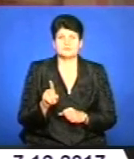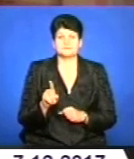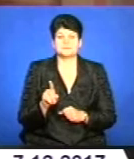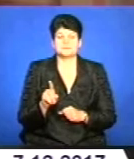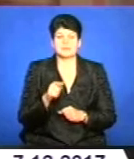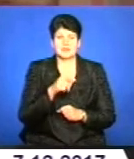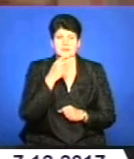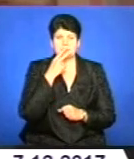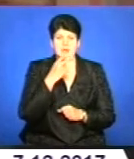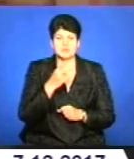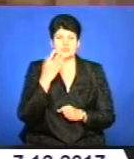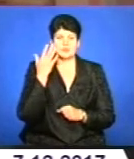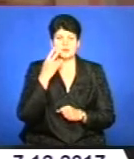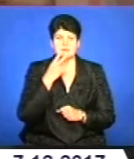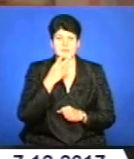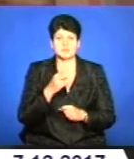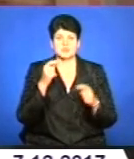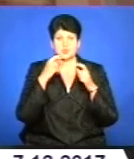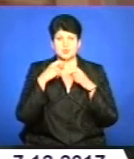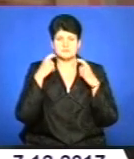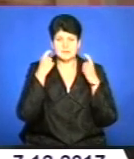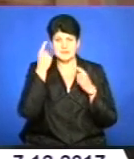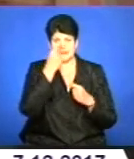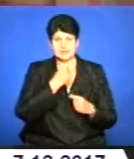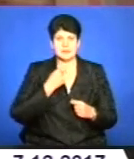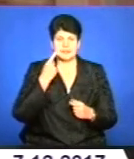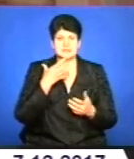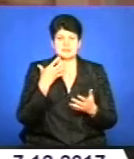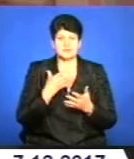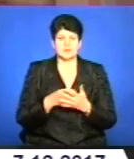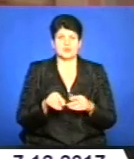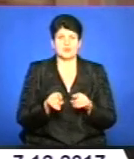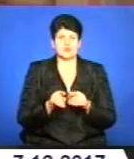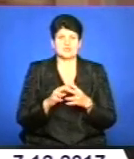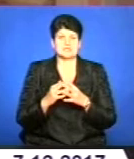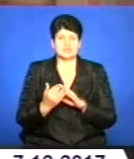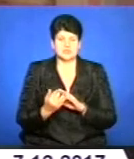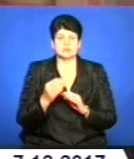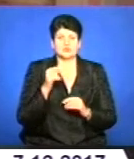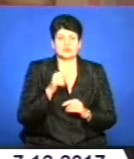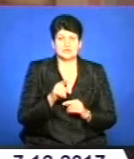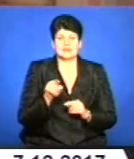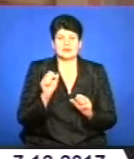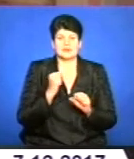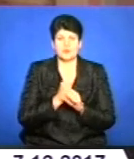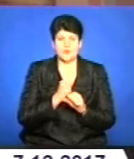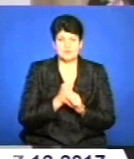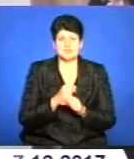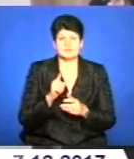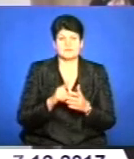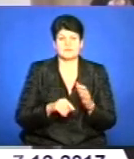ти бачиш, коли ти бачиш усмішнені лиця своїх односельчан, значить тоді ти робиш